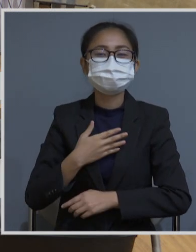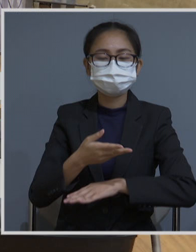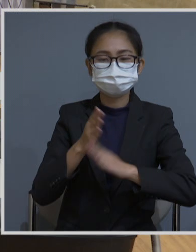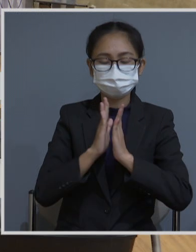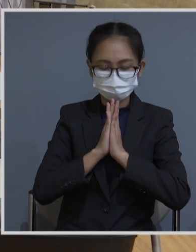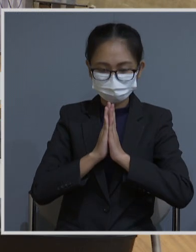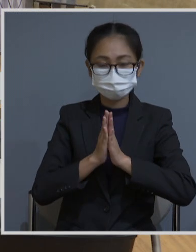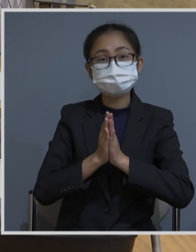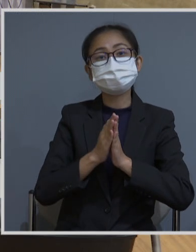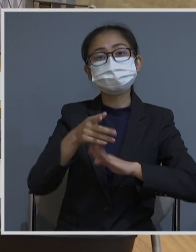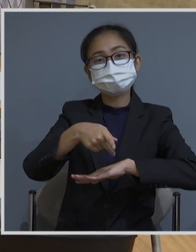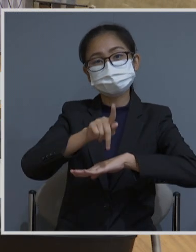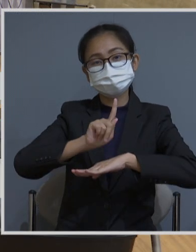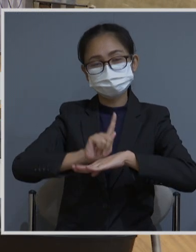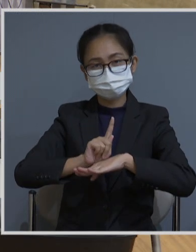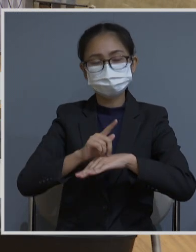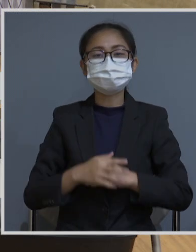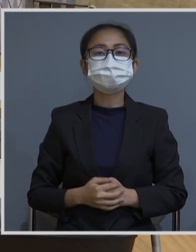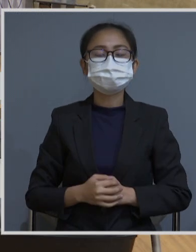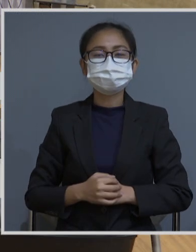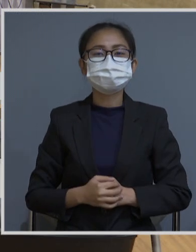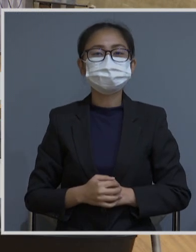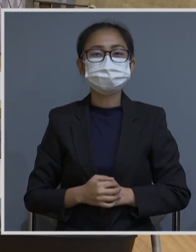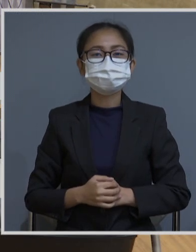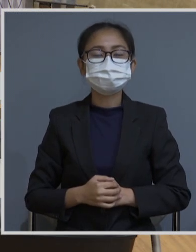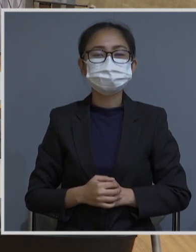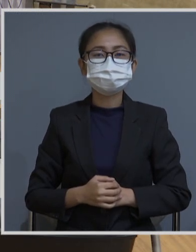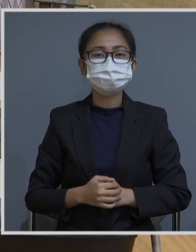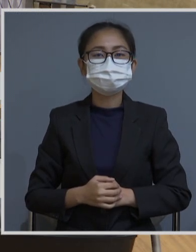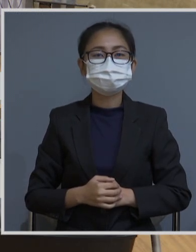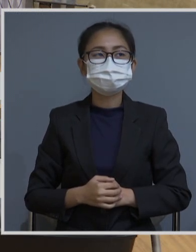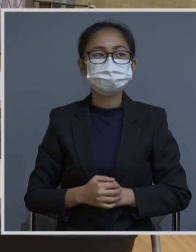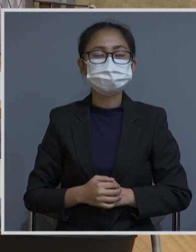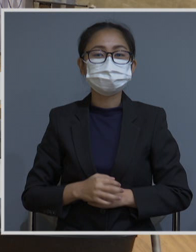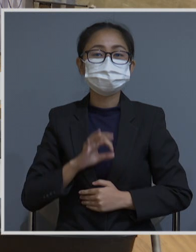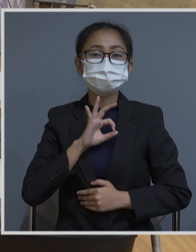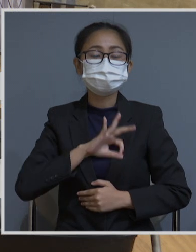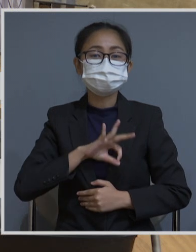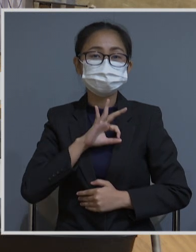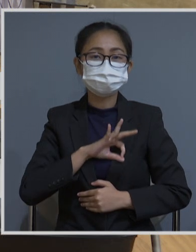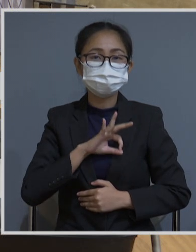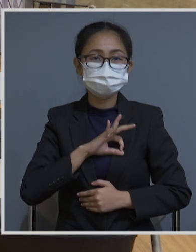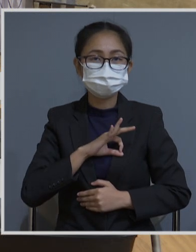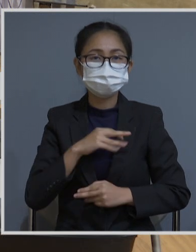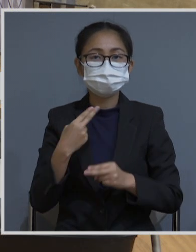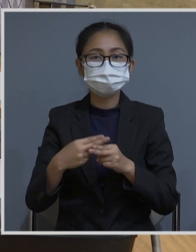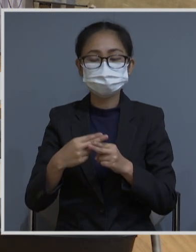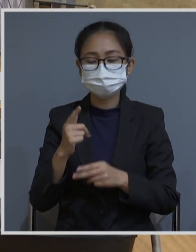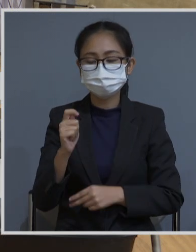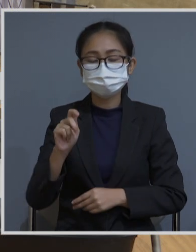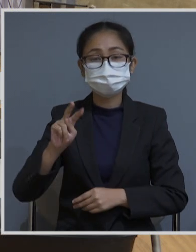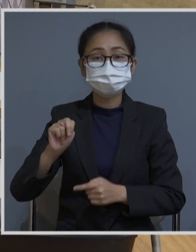สภาผู้แทนราษฎรที่เคารพท่านสมาชิกท่านอนุรักษ์บุญศล